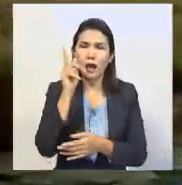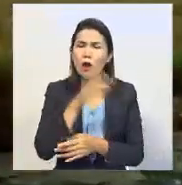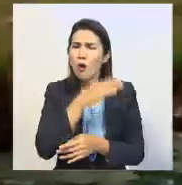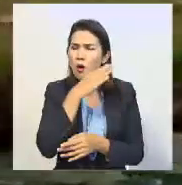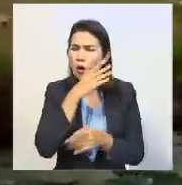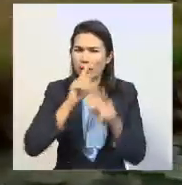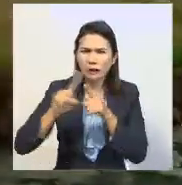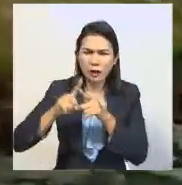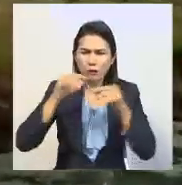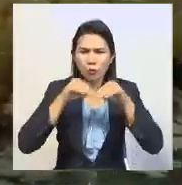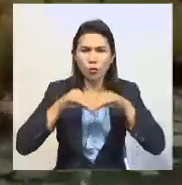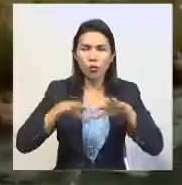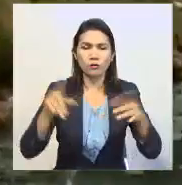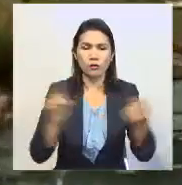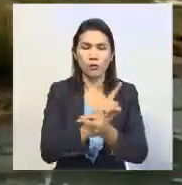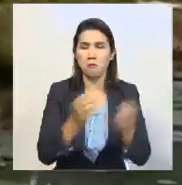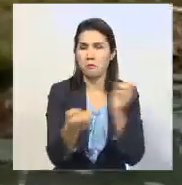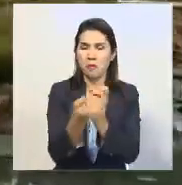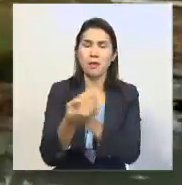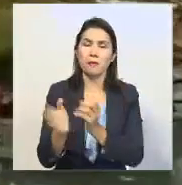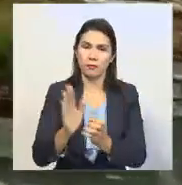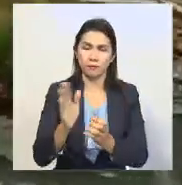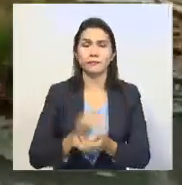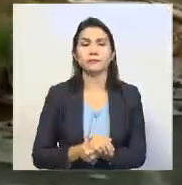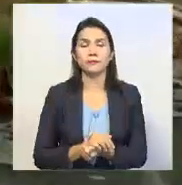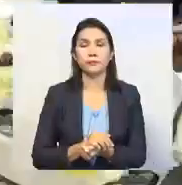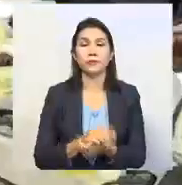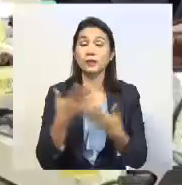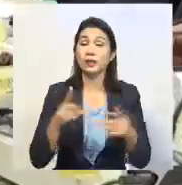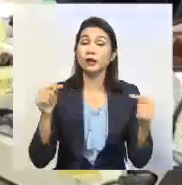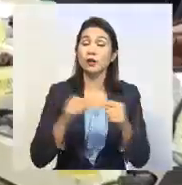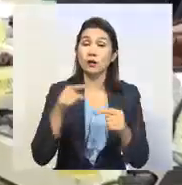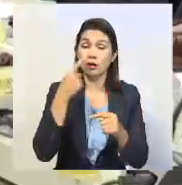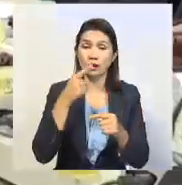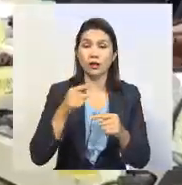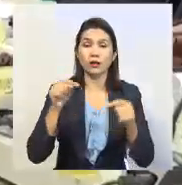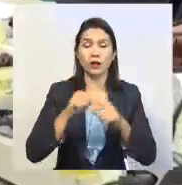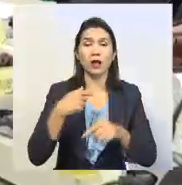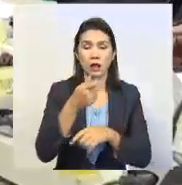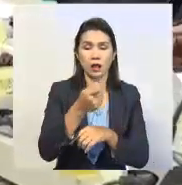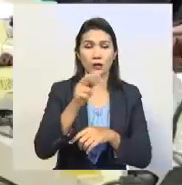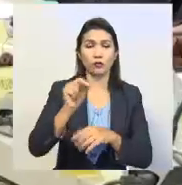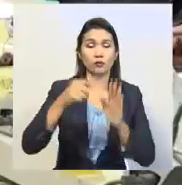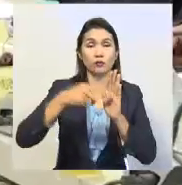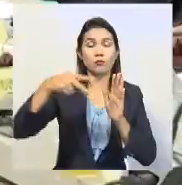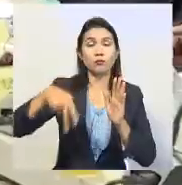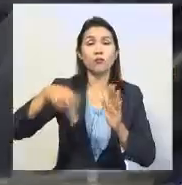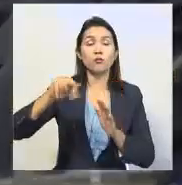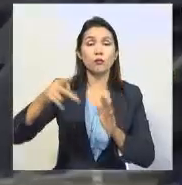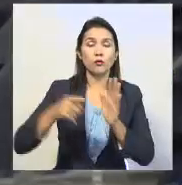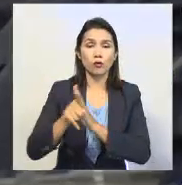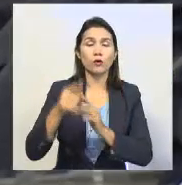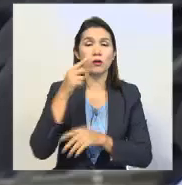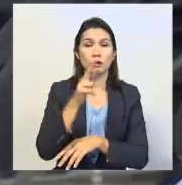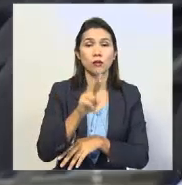รือว่าเฟกนิวส์ที่เป็นปัญหาของสังคมทางด้านของพลเอกอนุพงษ์เผ่าจินดารัฐมนตรีว่าการกระทรวงมห